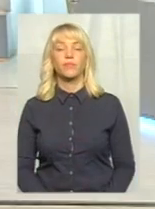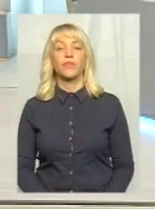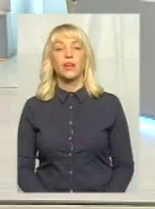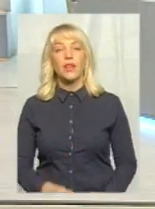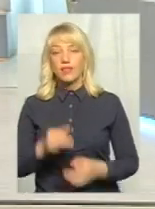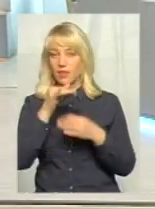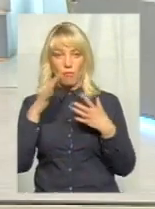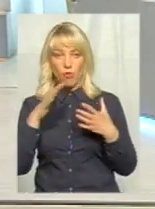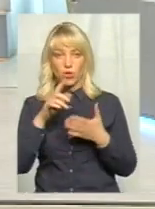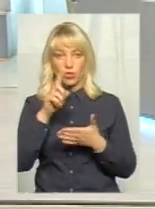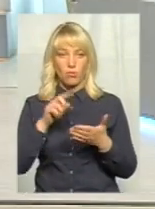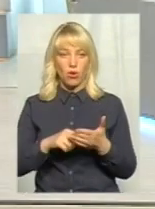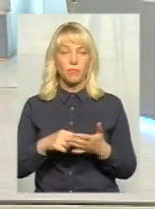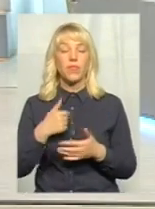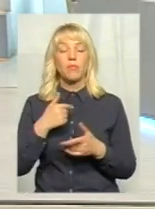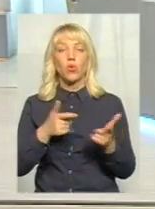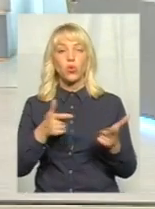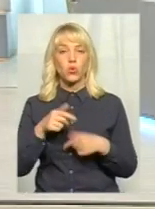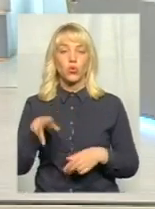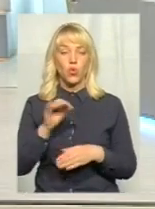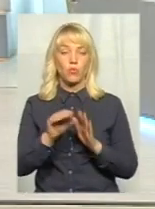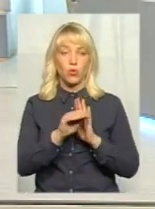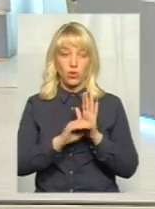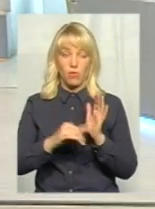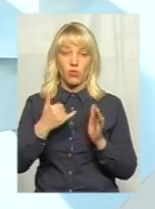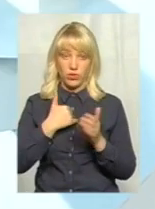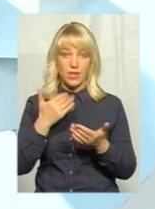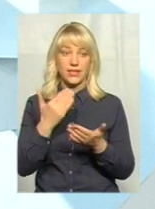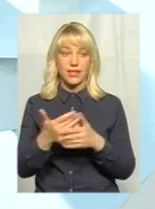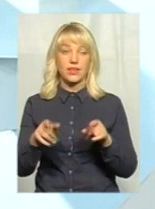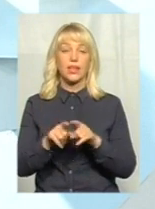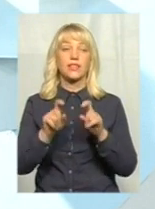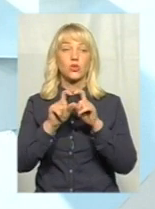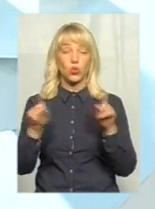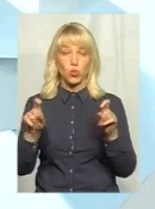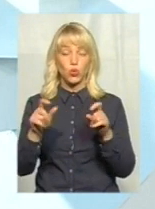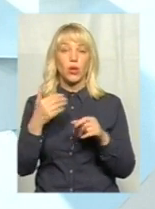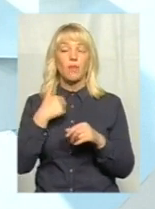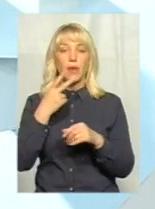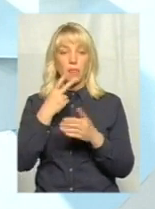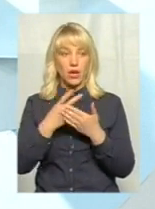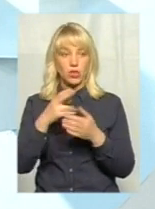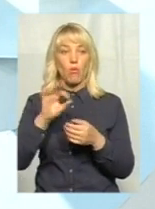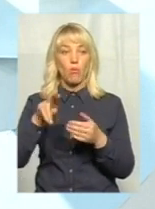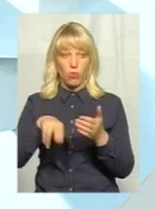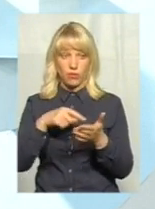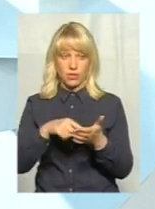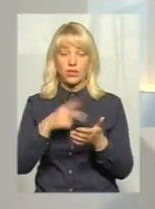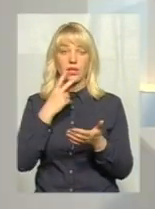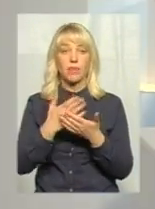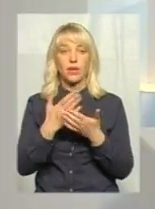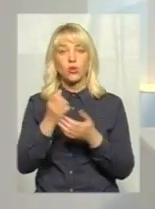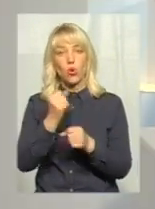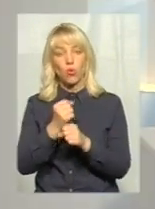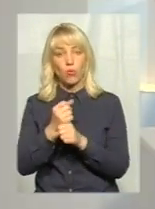готуючись якби до програми, в нас є певні структури. Ви бачите, по місту завжди висять там робота в Польщі, робота там